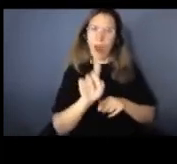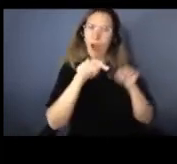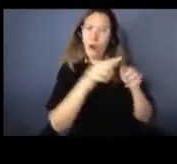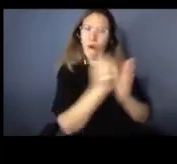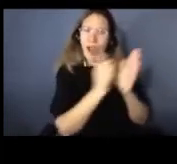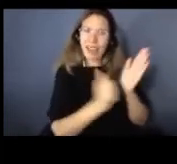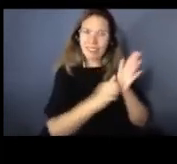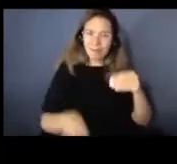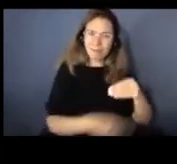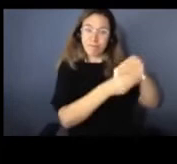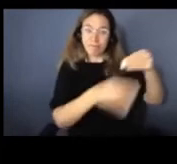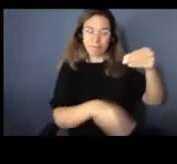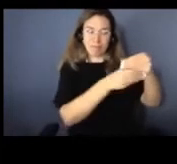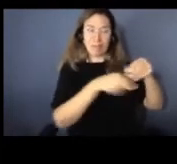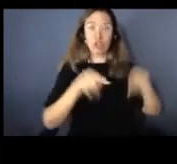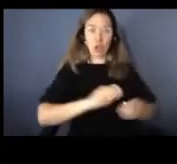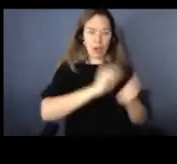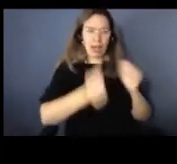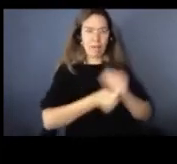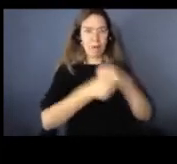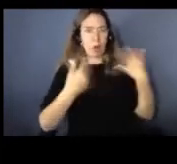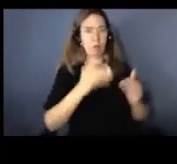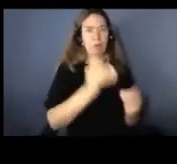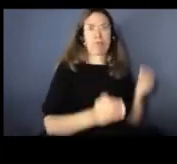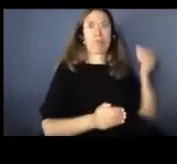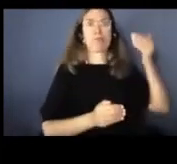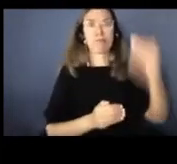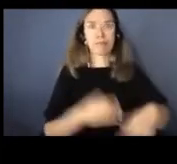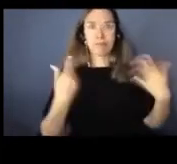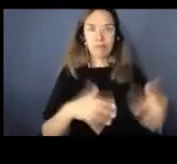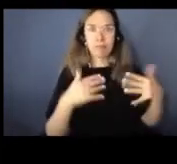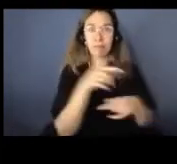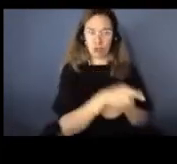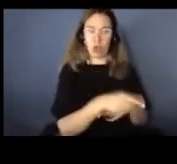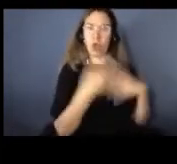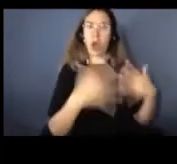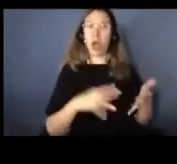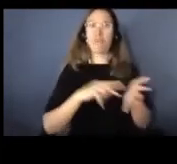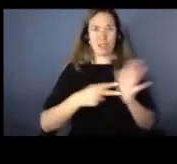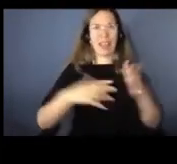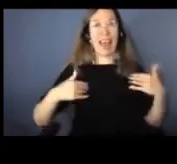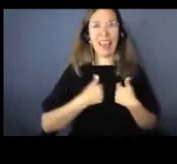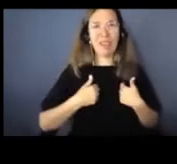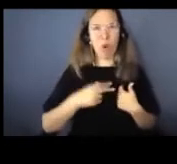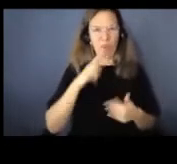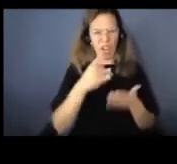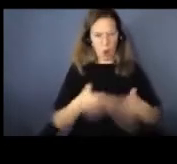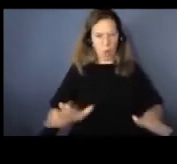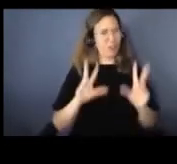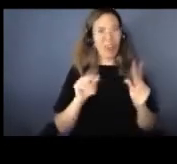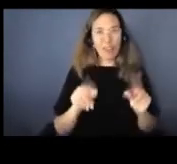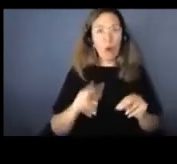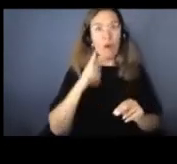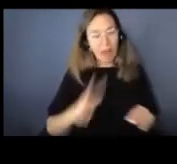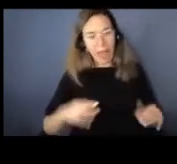c'est un pan important de la réforme. C'est le pan, justement, qui va nous dire que les animaux ne sont pas des biens. Ils sont